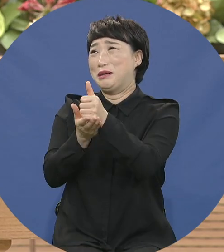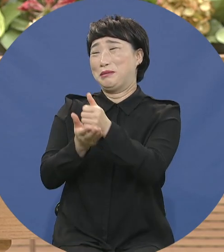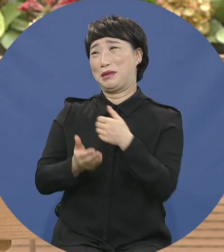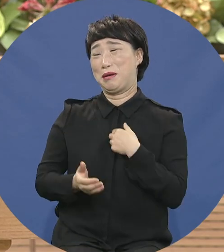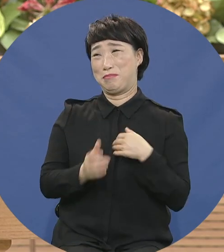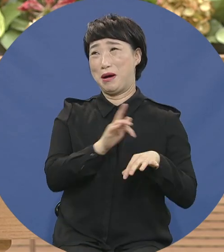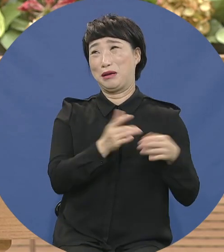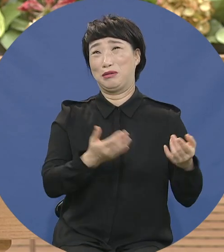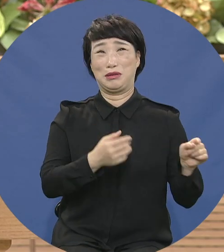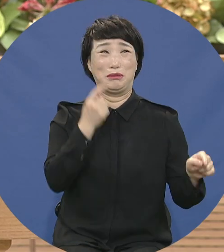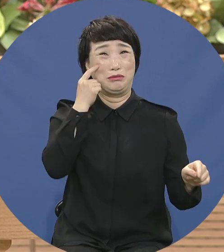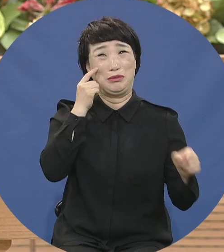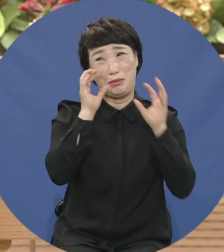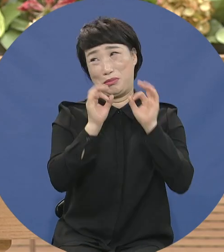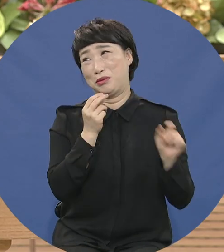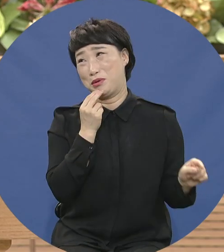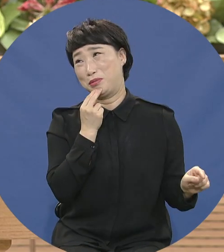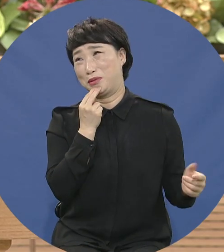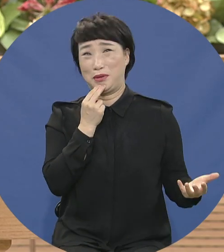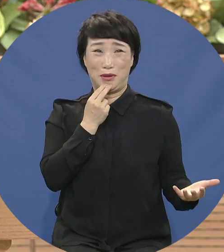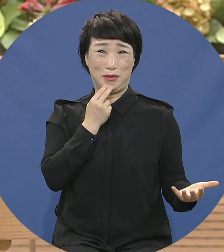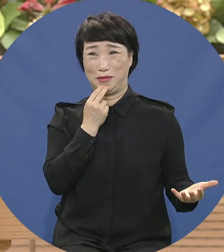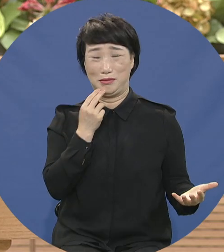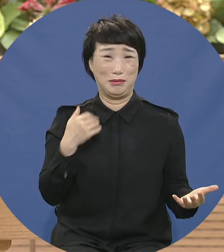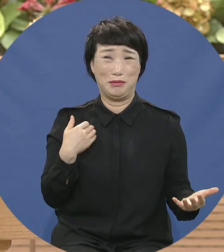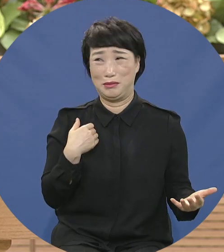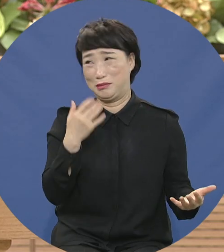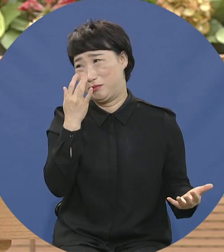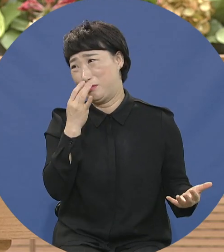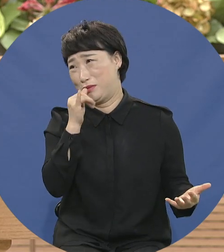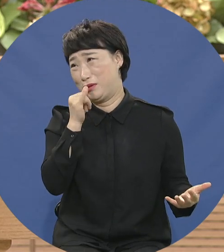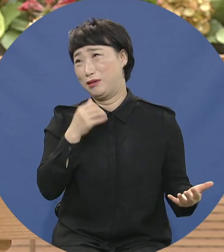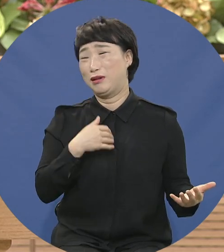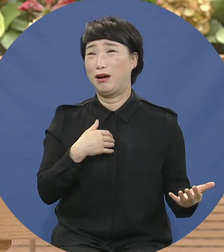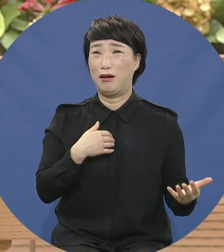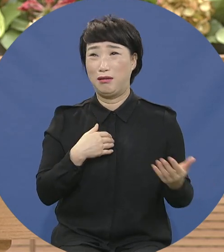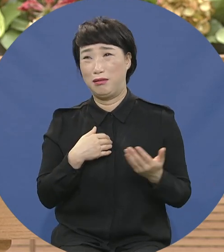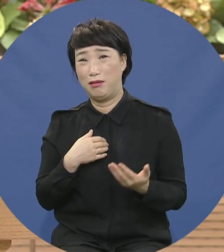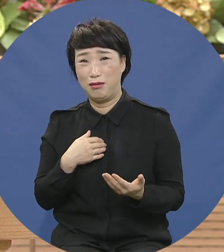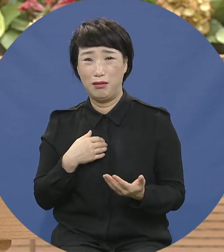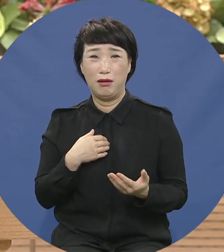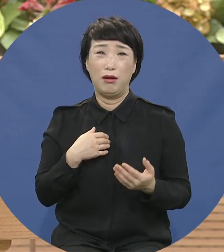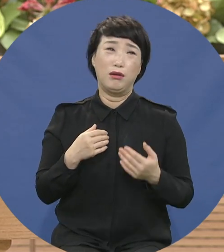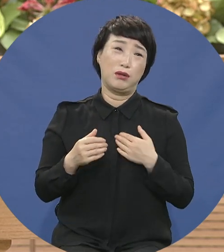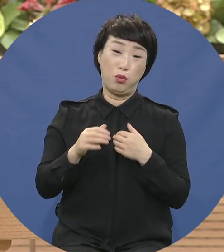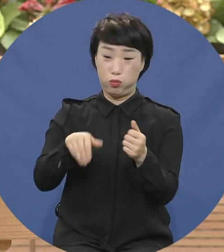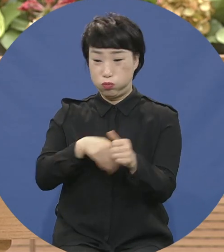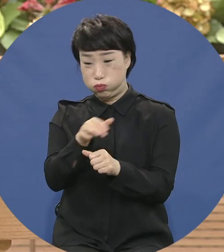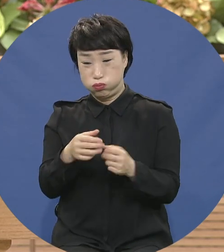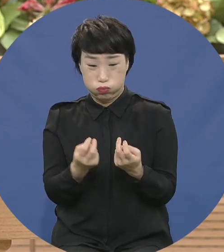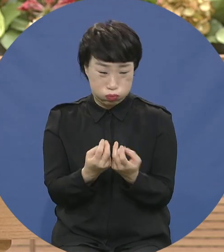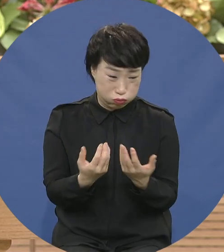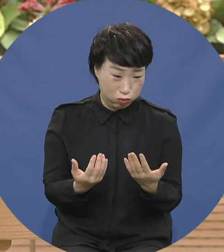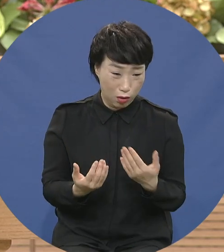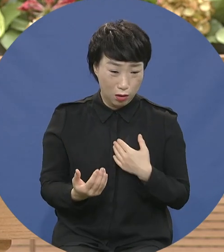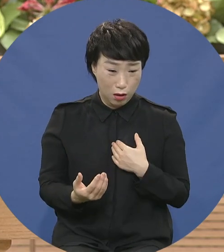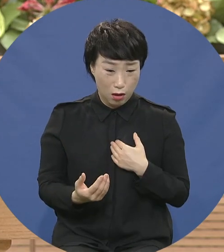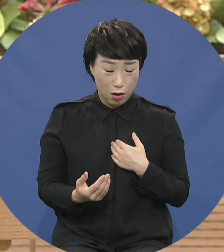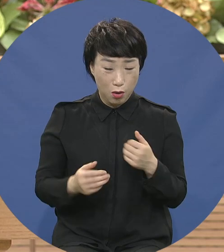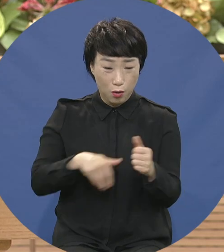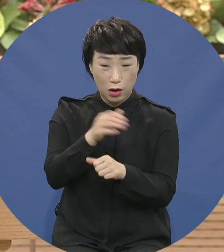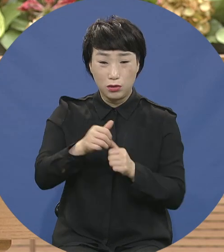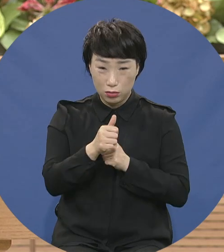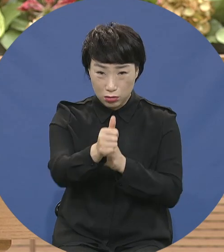마귀 역사가 눈에 안 보이니까 전혀 몰라요. 그냥 환경이